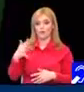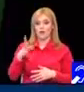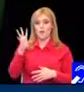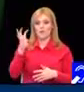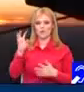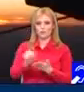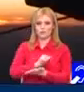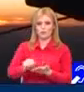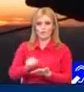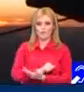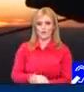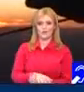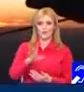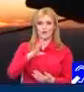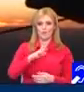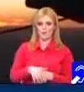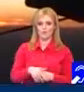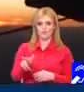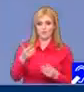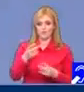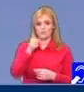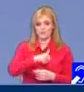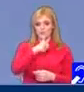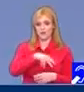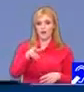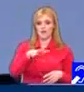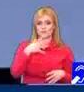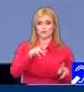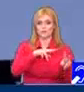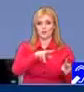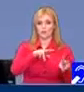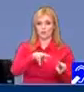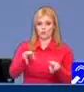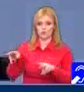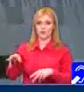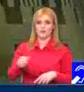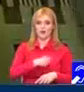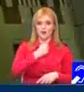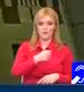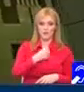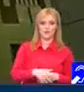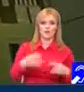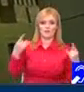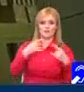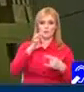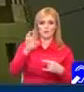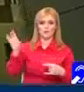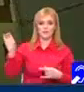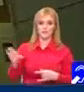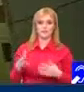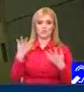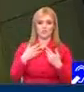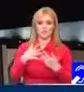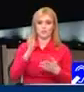au fost emise de Comitetul pentru Securitate Națională, care controlează serviciile de informații și forțele armate. Televiziunea ABC consideră că este